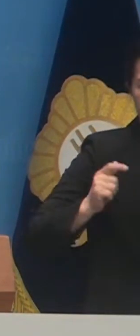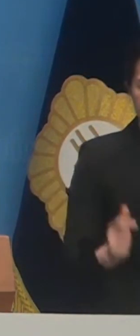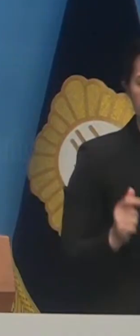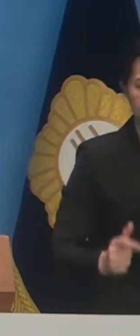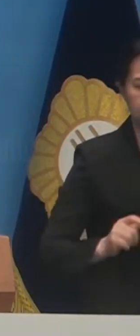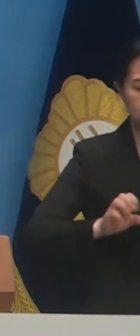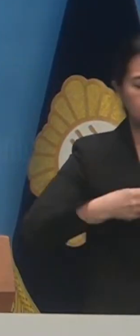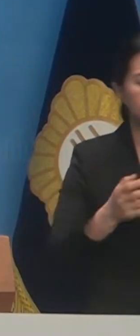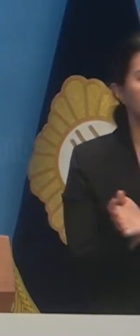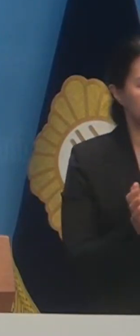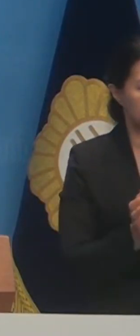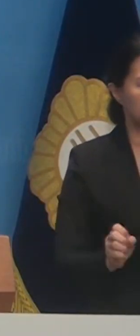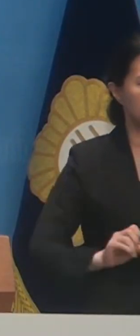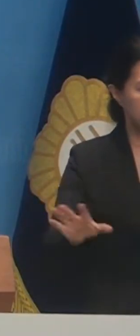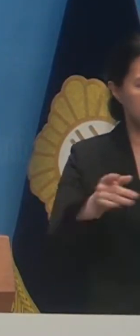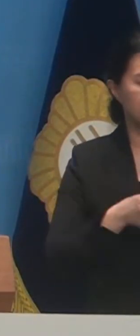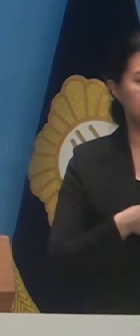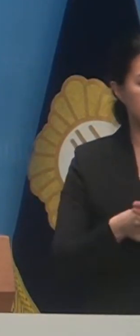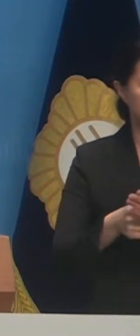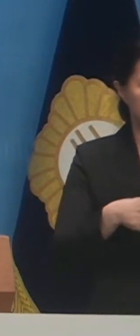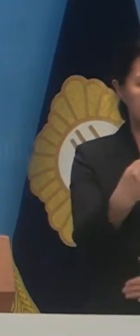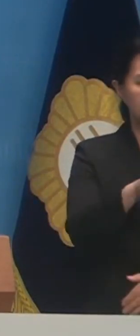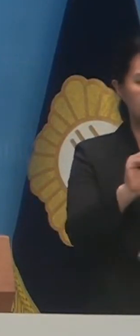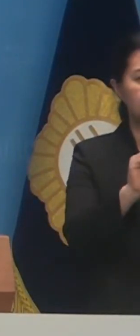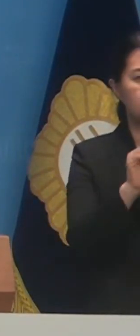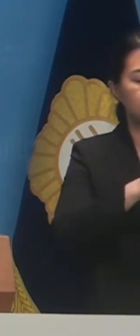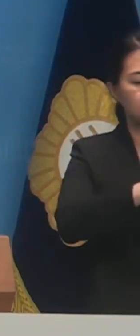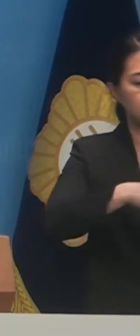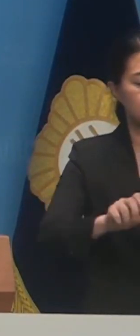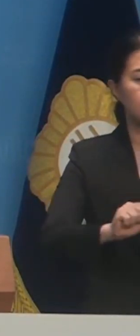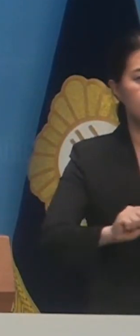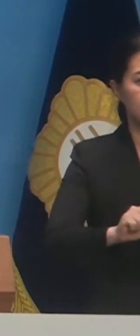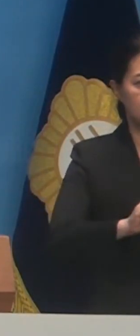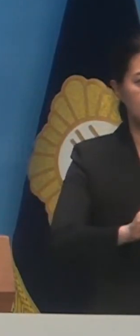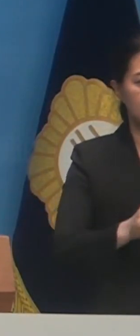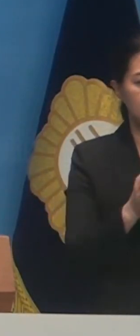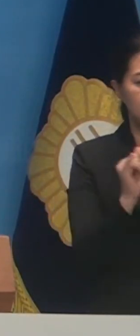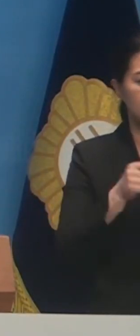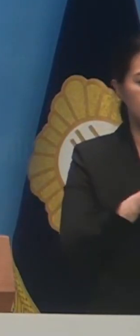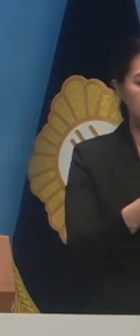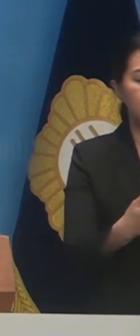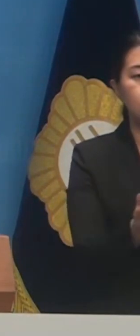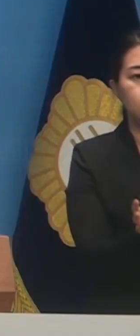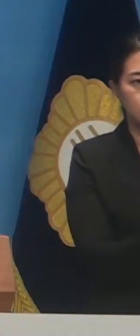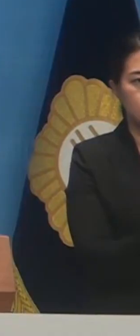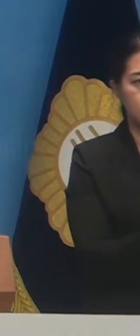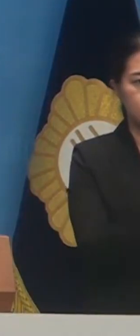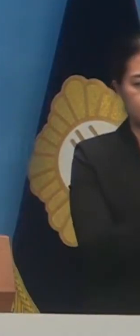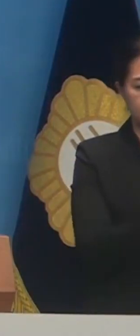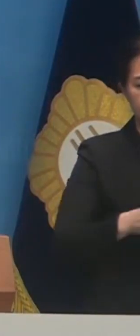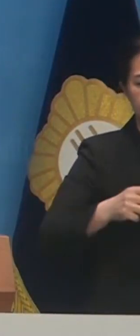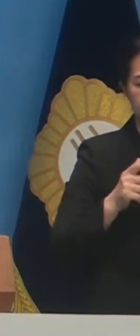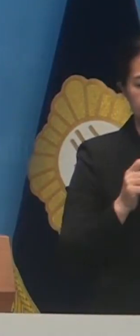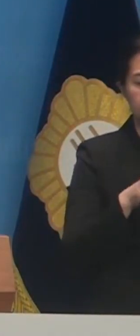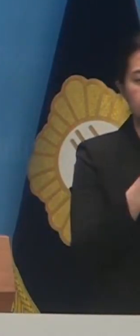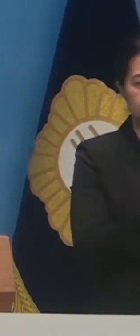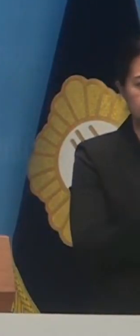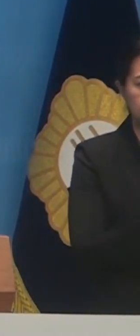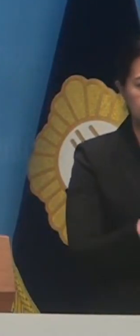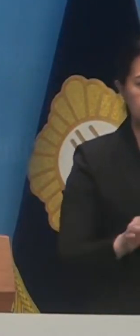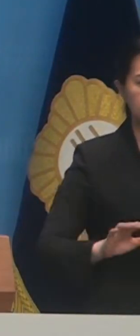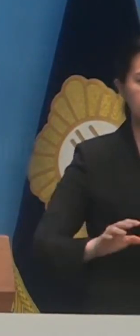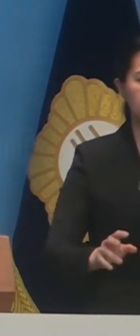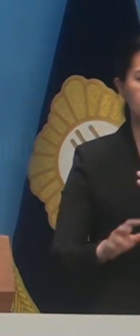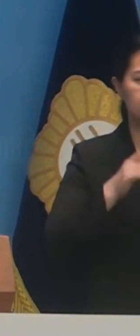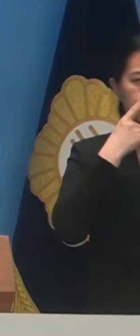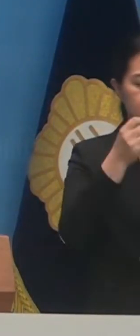위헌정당 국민의힘 해산청구 1000만인 서명운동 국민추진단을 결성하여